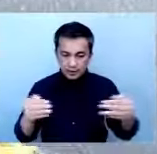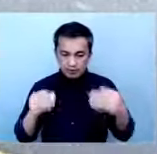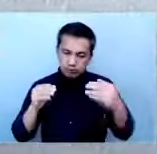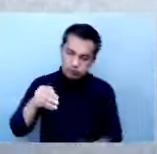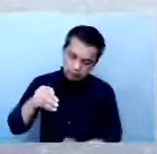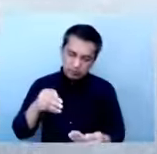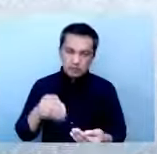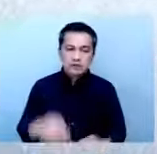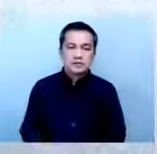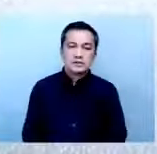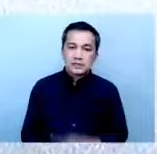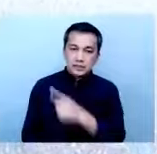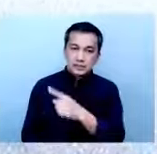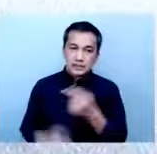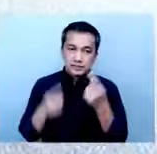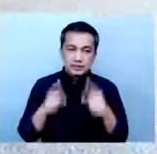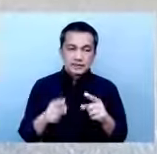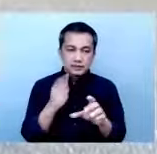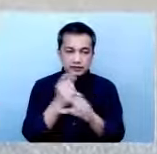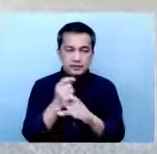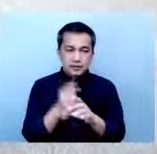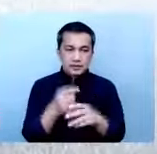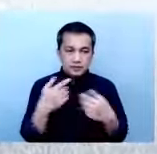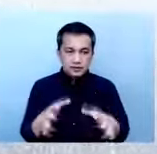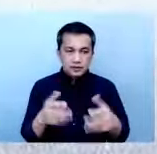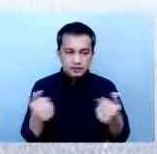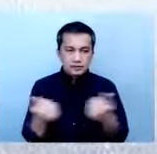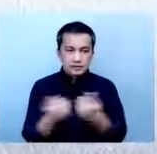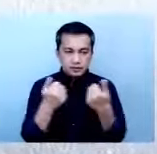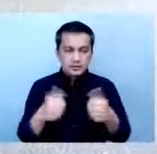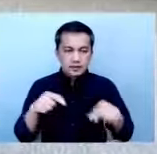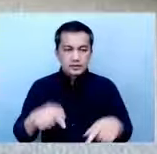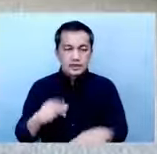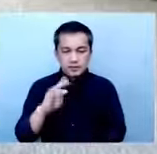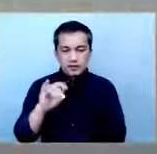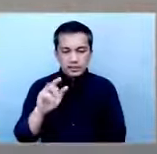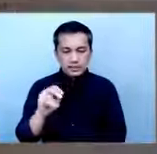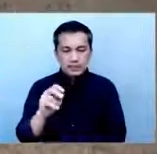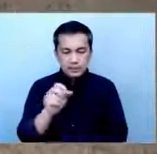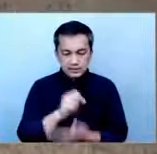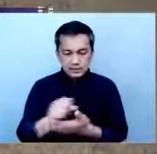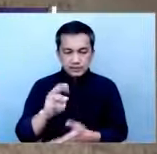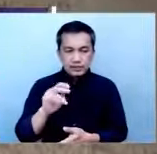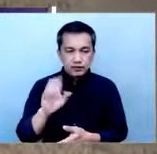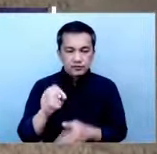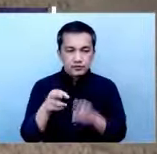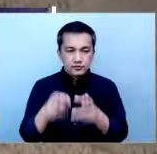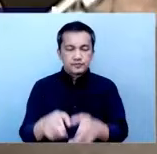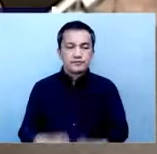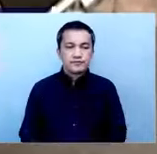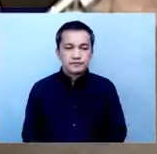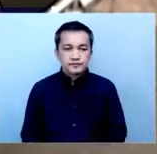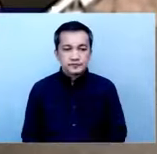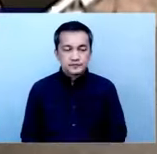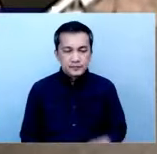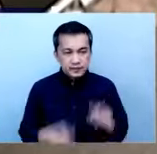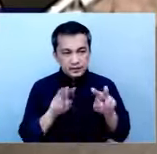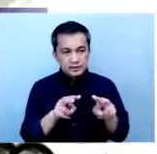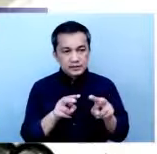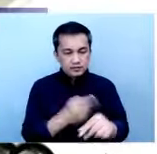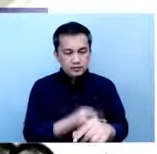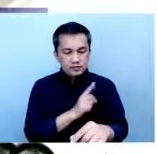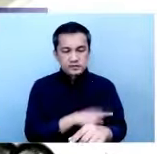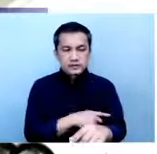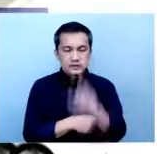rin. Ito ang kinahinatnan ng trailer truck matapos maaksidente dito sa batasan San Mateo Road. Kitang-kitang matinding pinsala sa